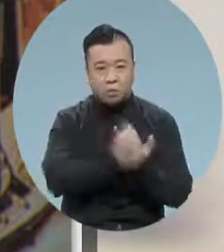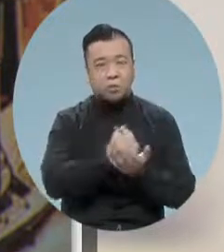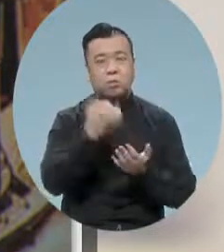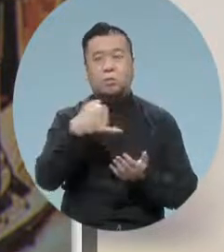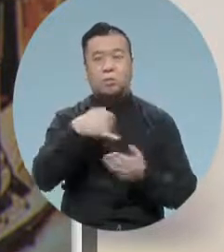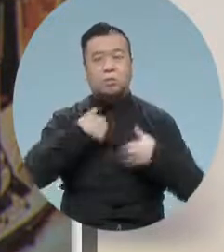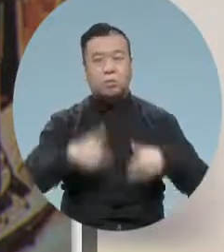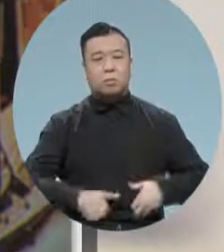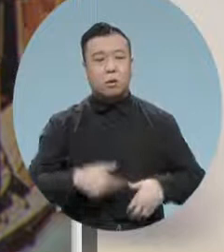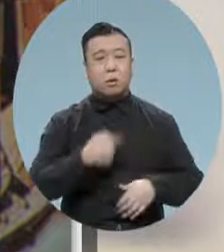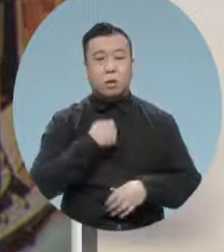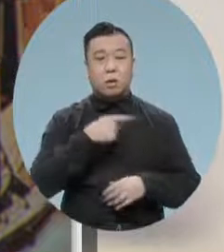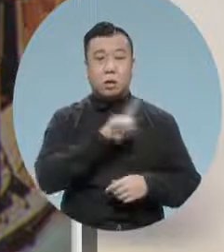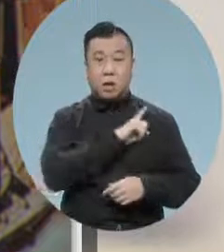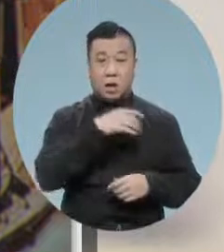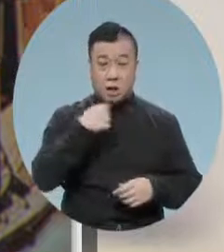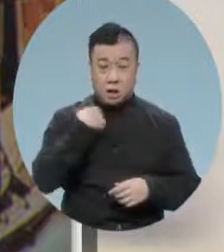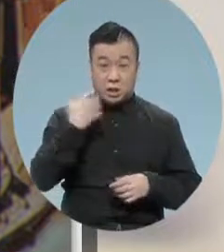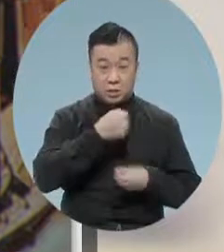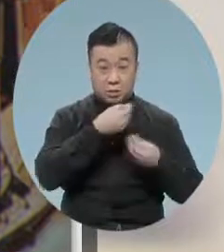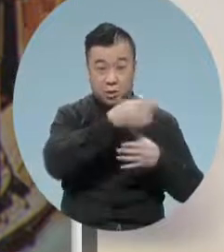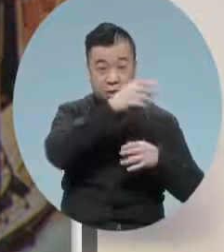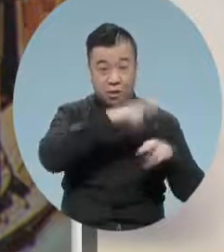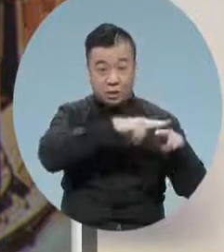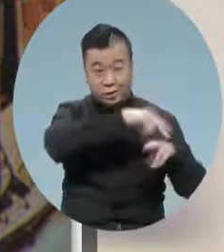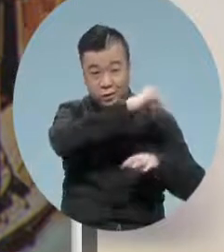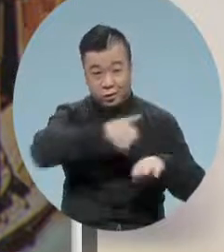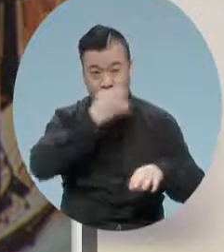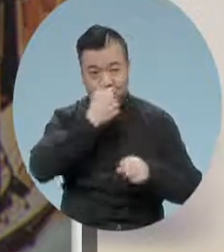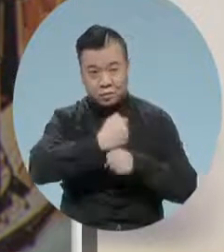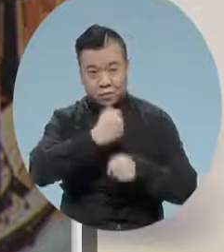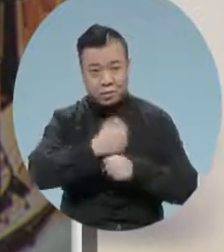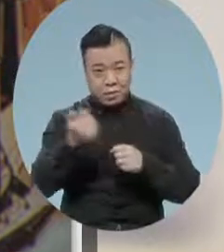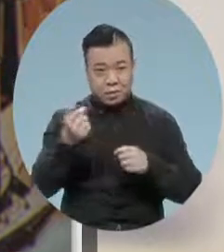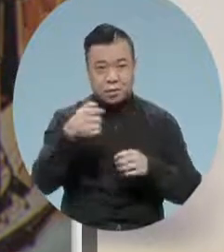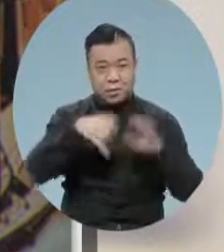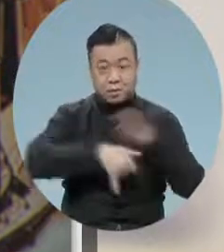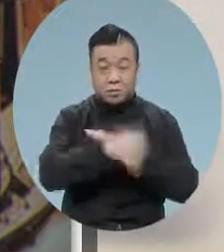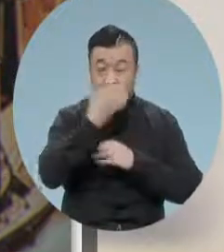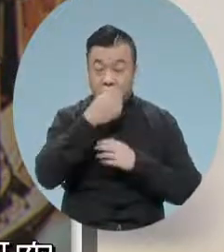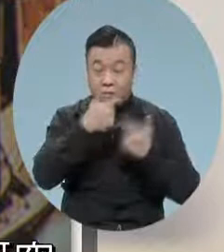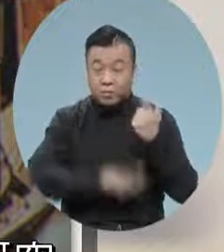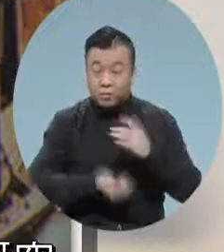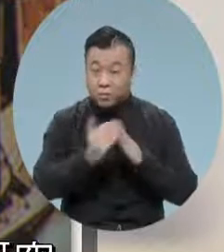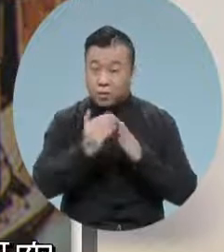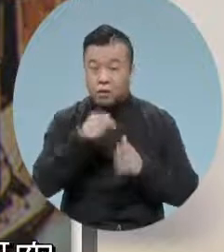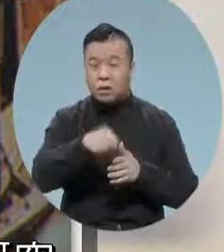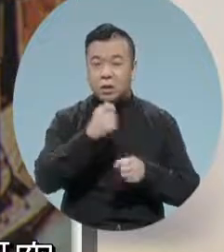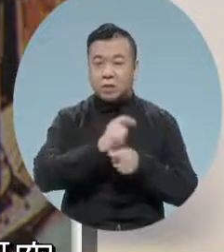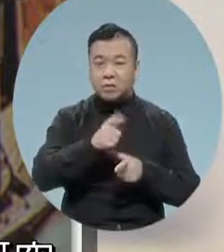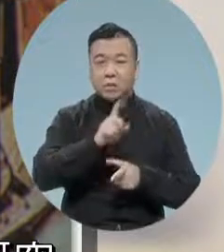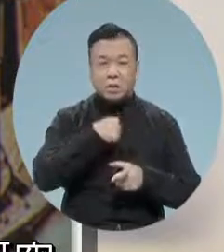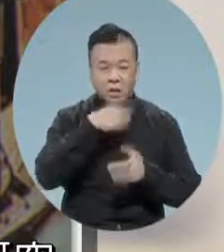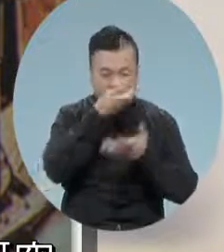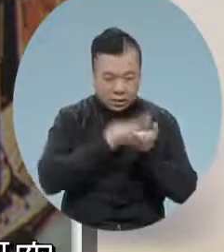份。嗱，當然我唔係主張要俾外佣喺香港做咁上下就加入嚟香港做永久居民，因為咁樣做咧係要經